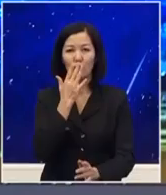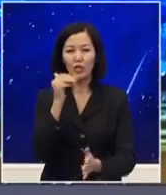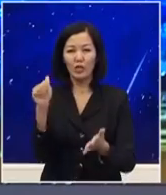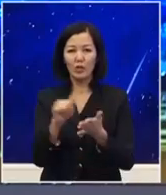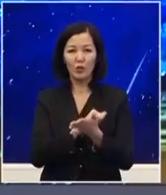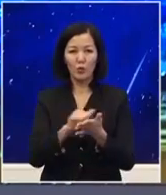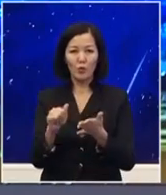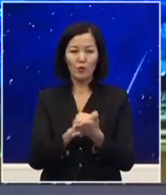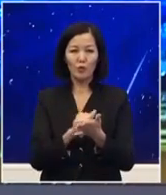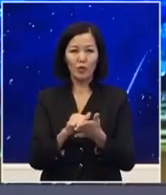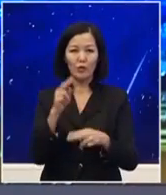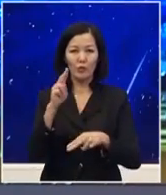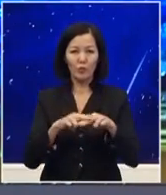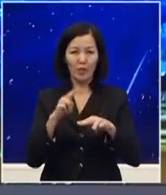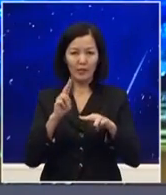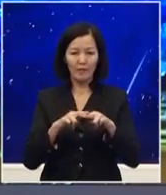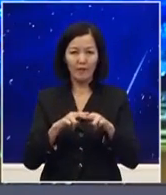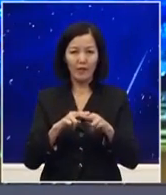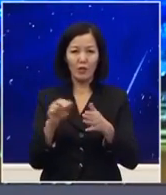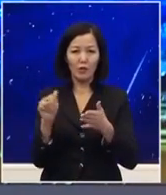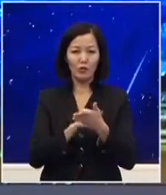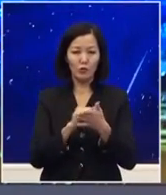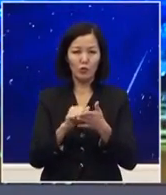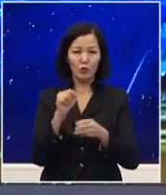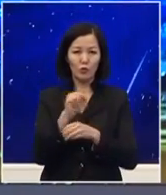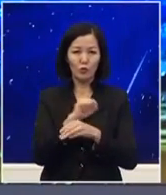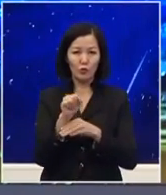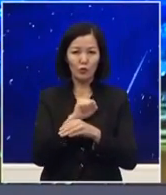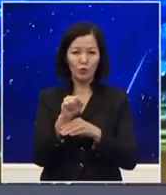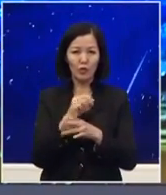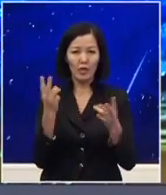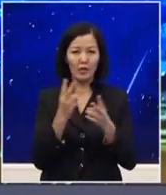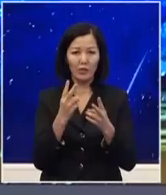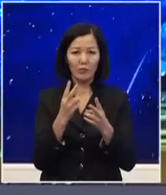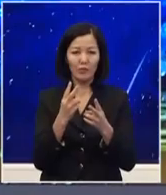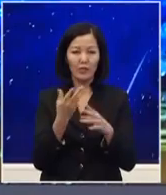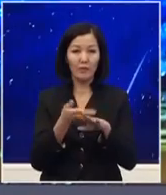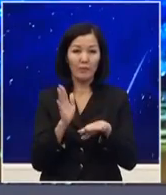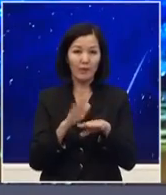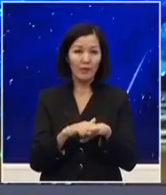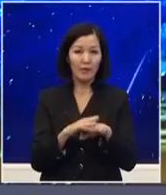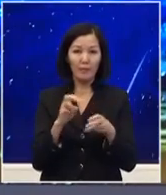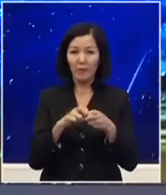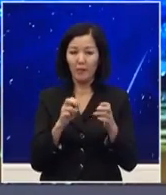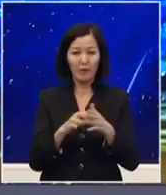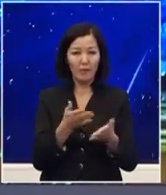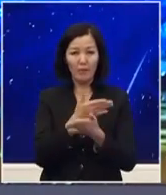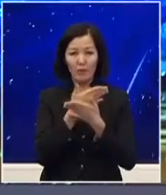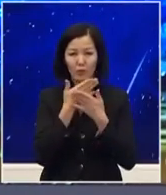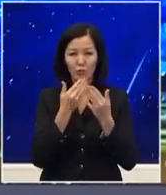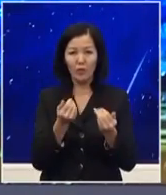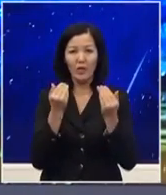Шетелдік төлқұжат, жеке және жүргізуші куәлігінің мерзімі өтіп кетіп, қажет шақта қиналып қалатындар көп. Заманына қарай